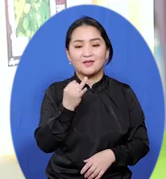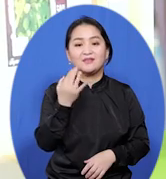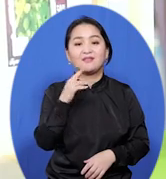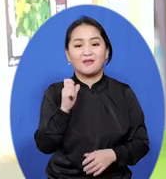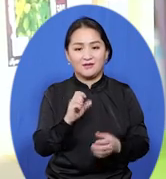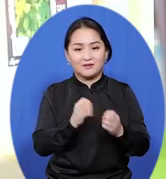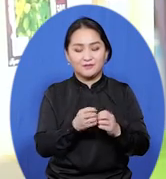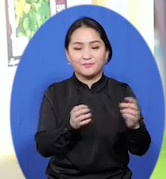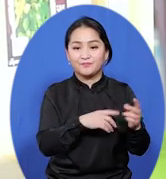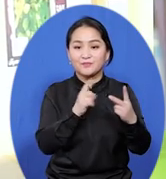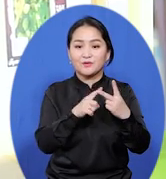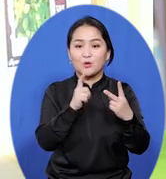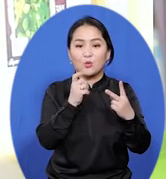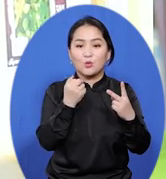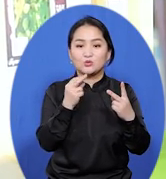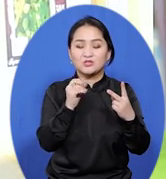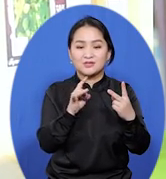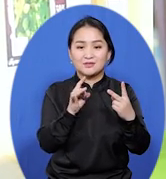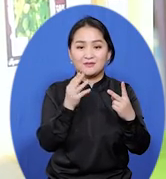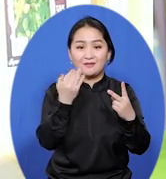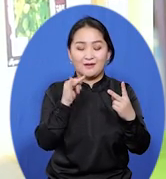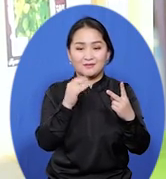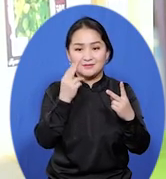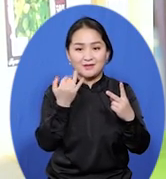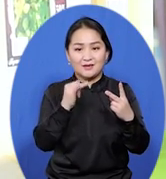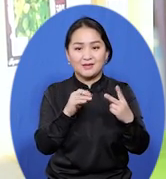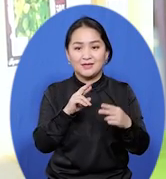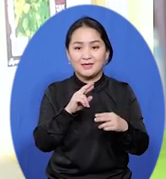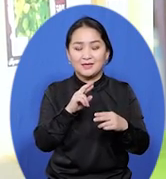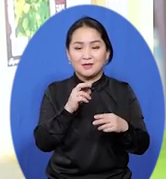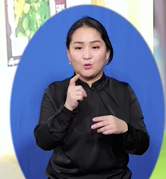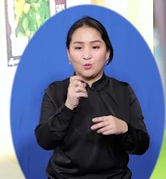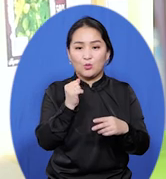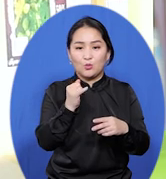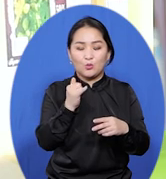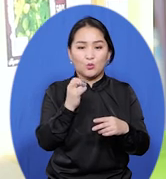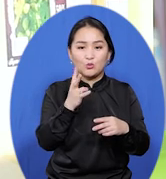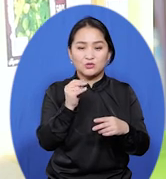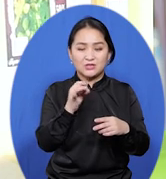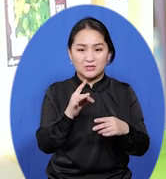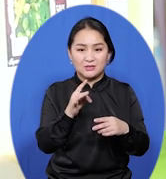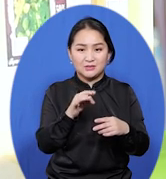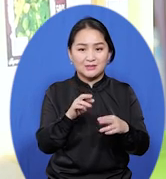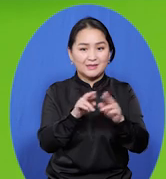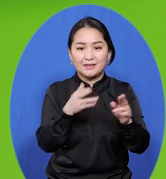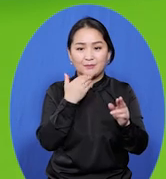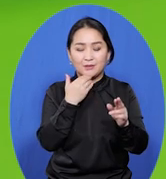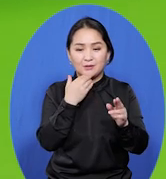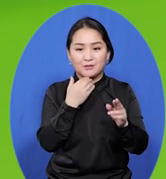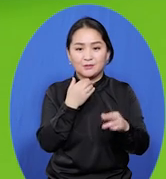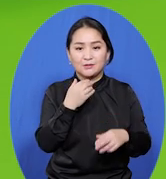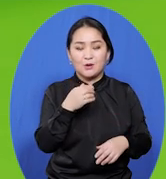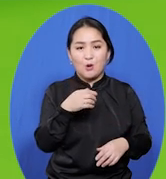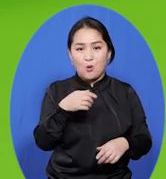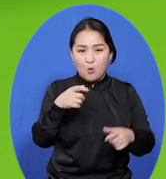хэлбэрээр энийг гаргаж байгаа. Энэ болохоор хунчиртай цай. Хунчирыг бас ялгаагүй хунчирыг заавал болгож хэрэглэх ёстой. Тийм учраас бас